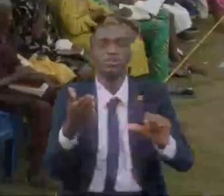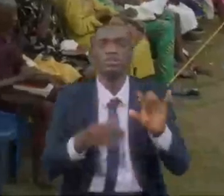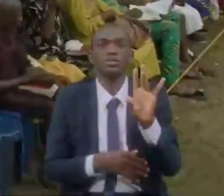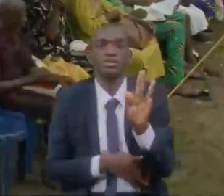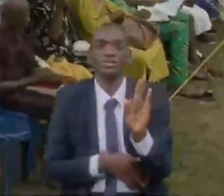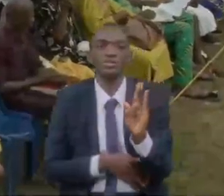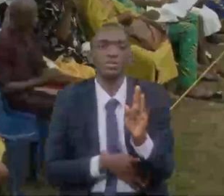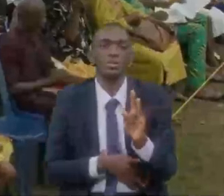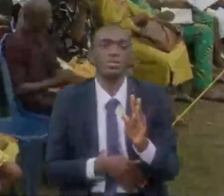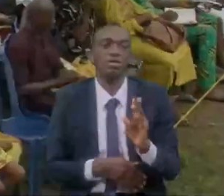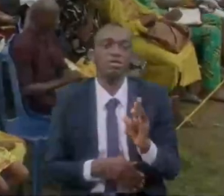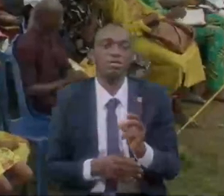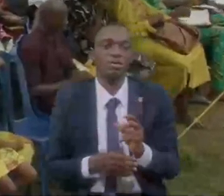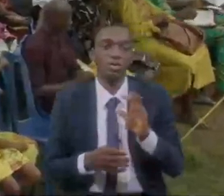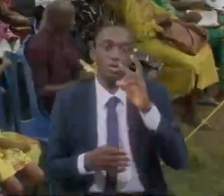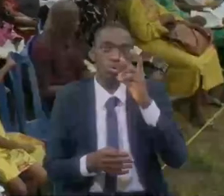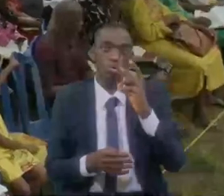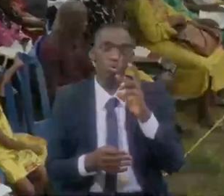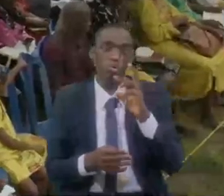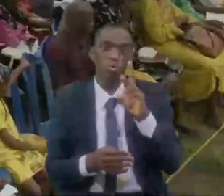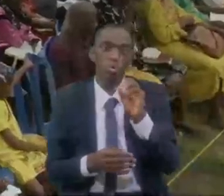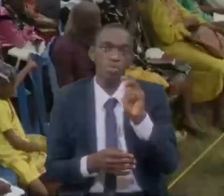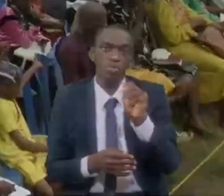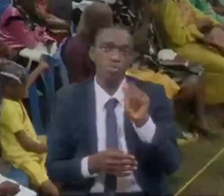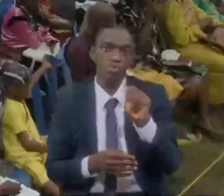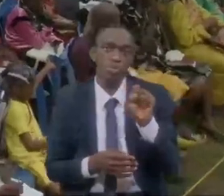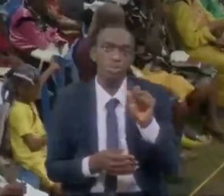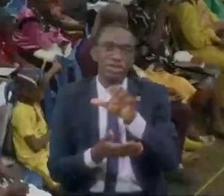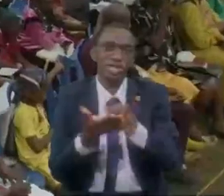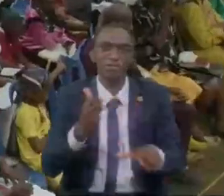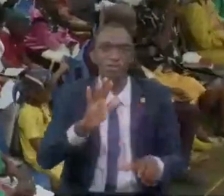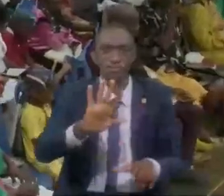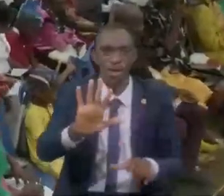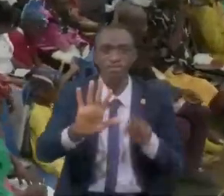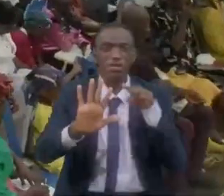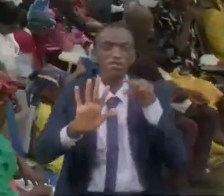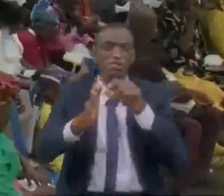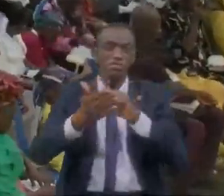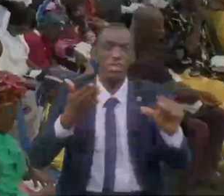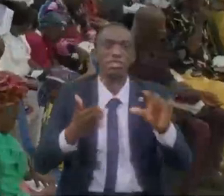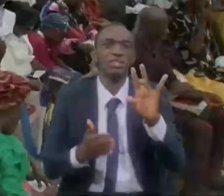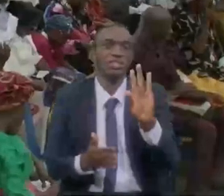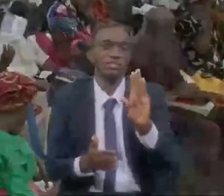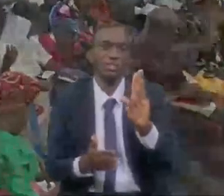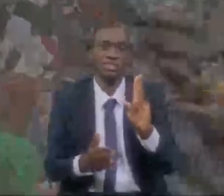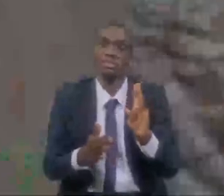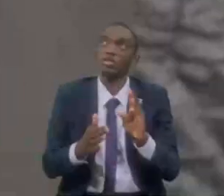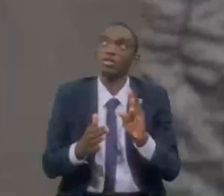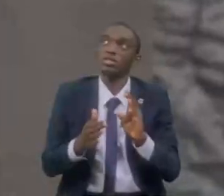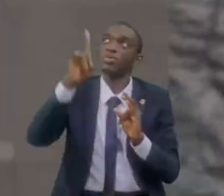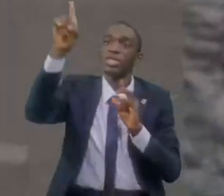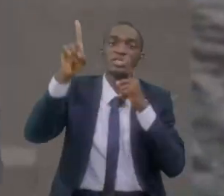Verset 17. En Romains 5, bien entendu. Verset 17. Il dit, si par